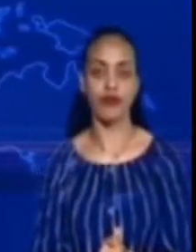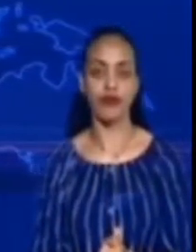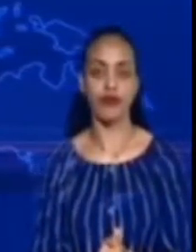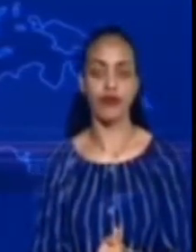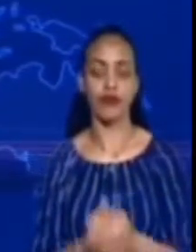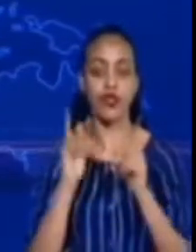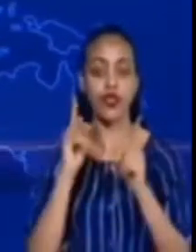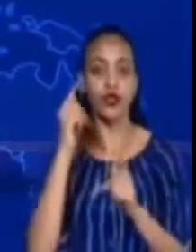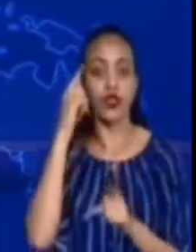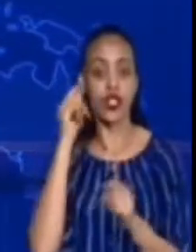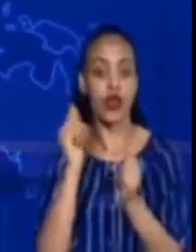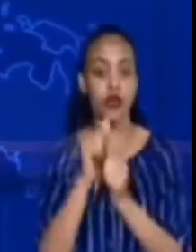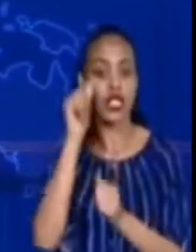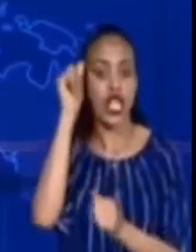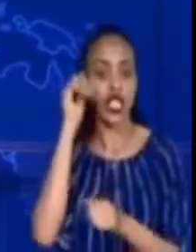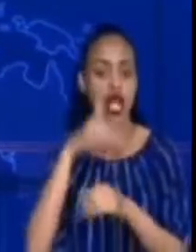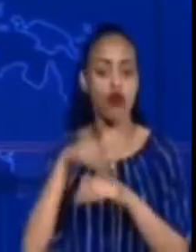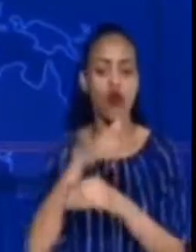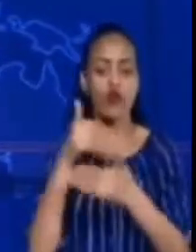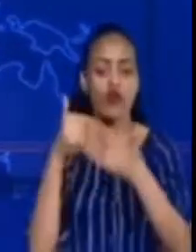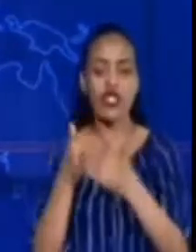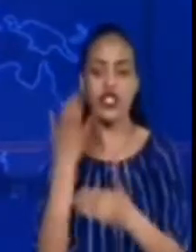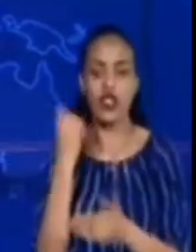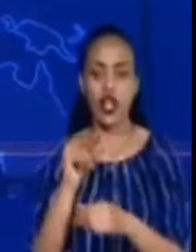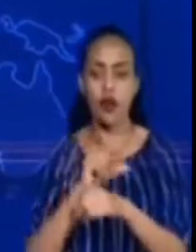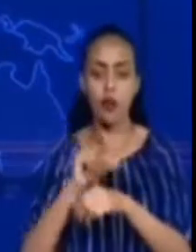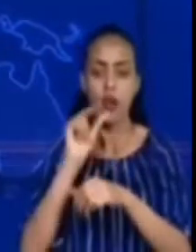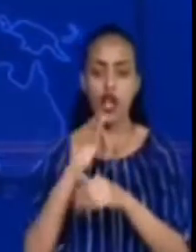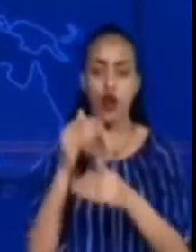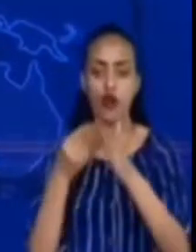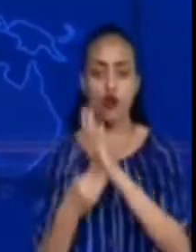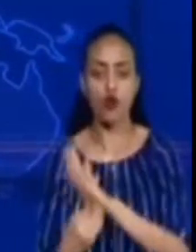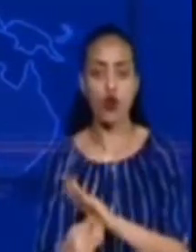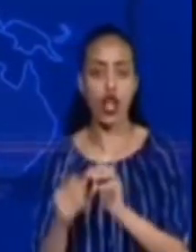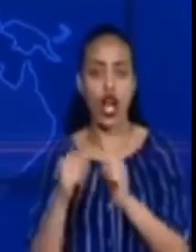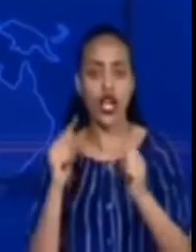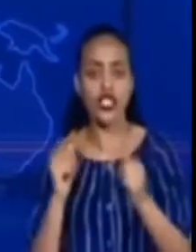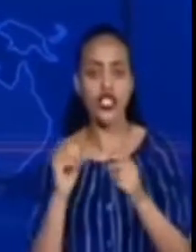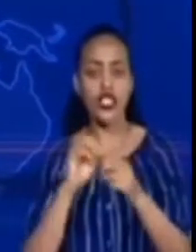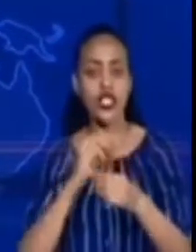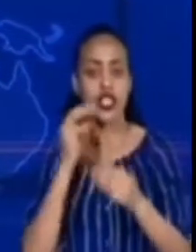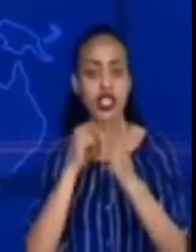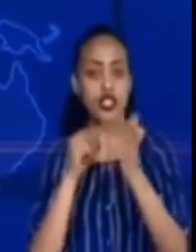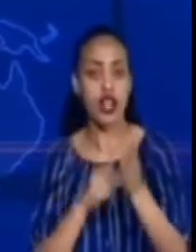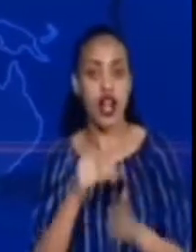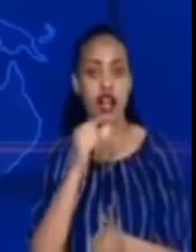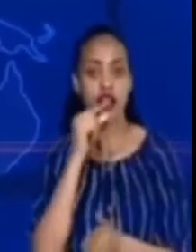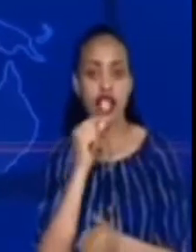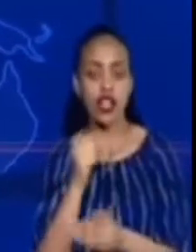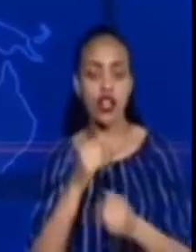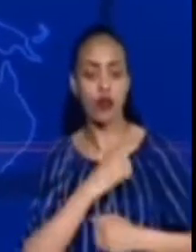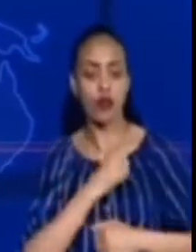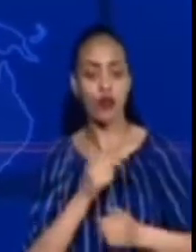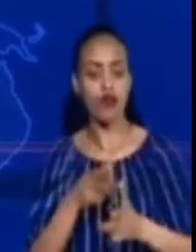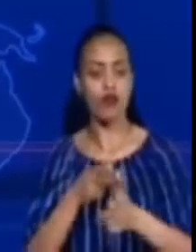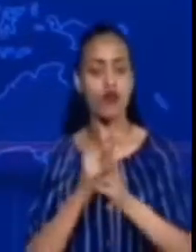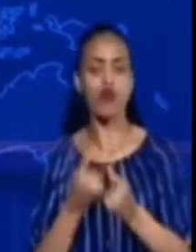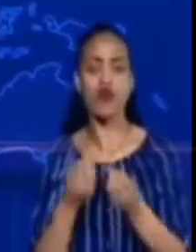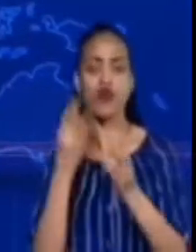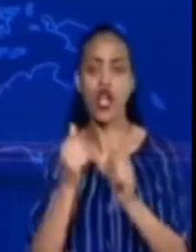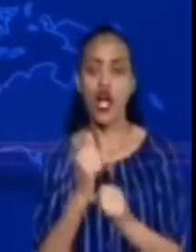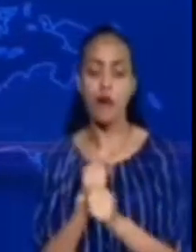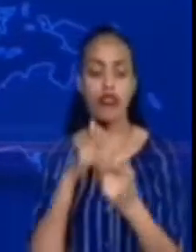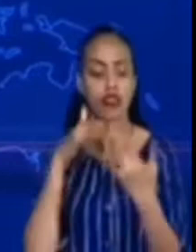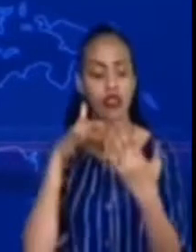የመንጫሰ ወይ ተማሩት ዴቪ አንስ ሁመን ማሩ በይክ ከነከከኩም ንሃለት ሊንጭ